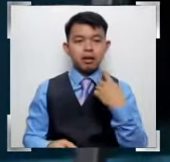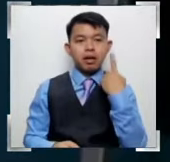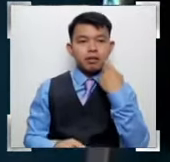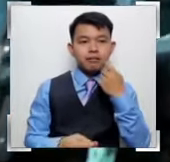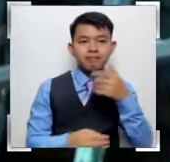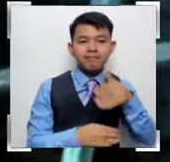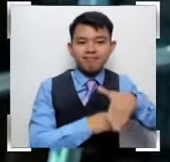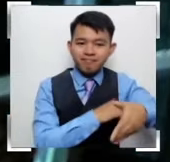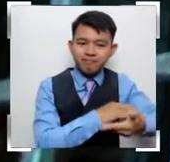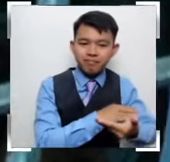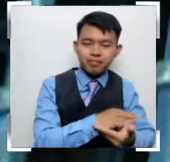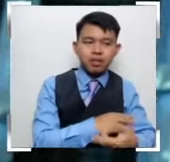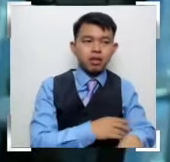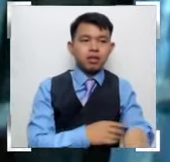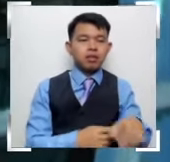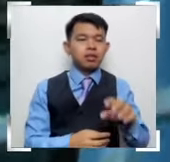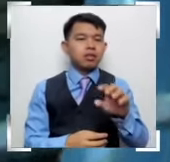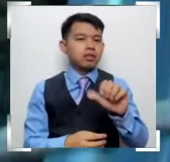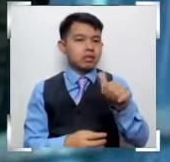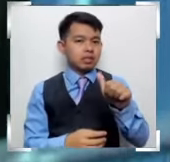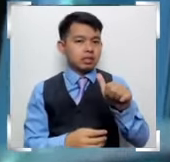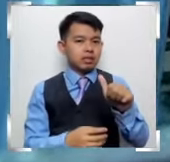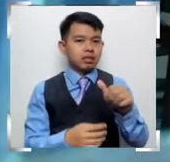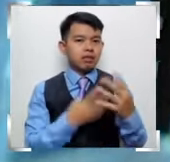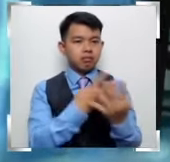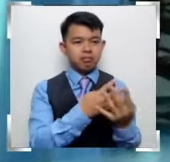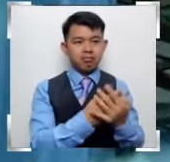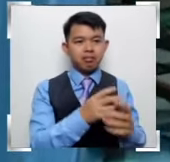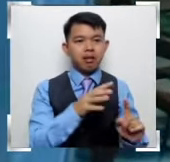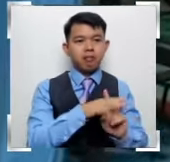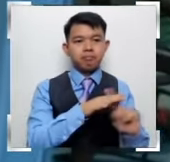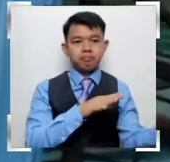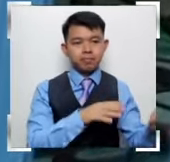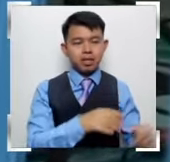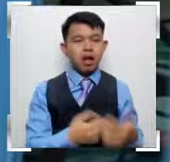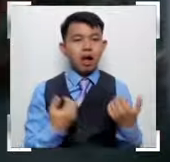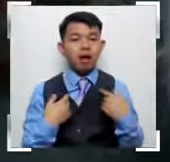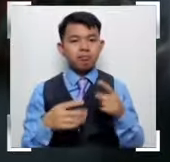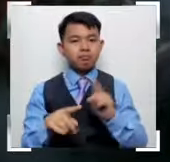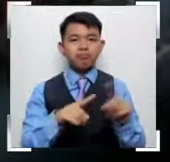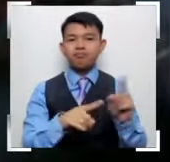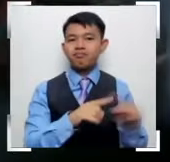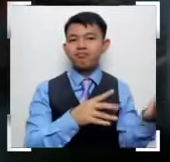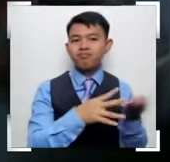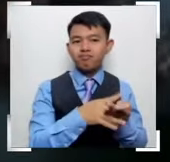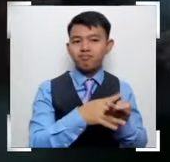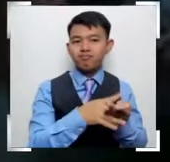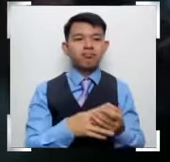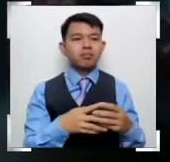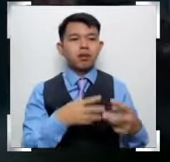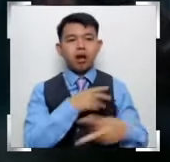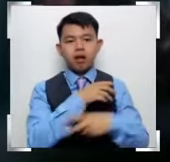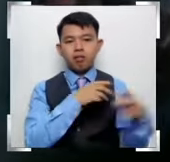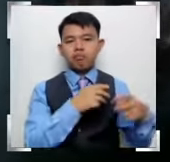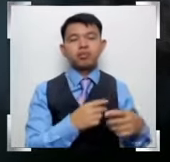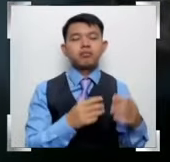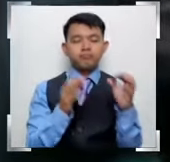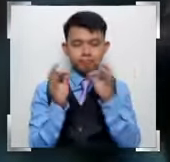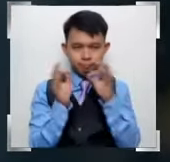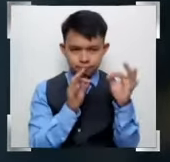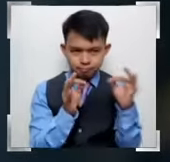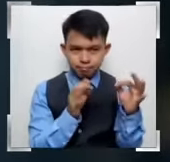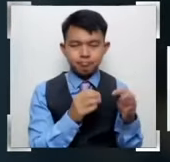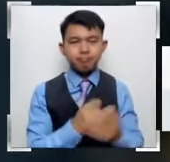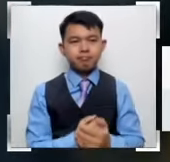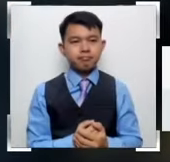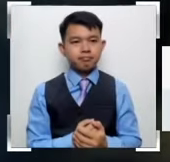sa iba't ibang kaso gaya ng robbery, illegal na sugal at illegal na droga. Ayon sa Pasay Police, walang ingay ang pagtakas